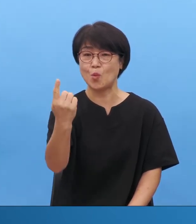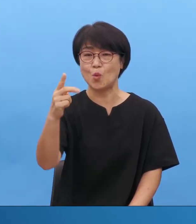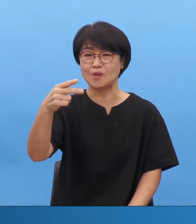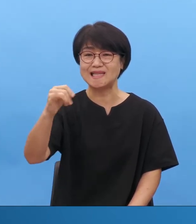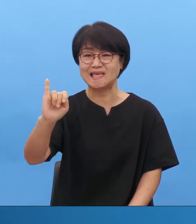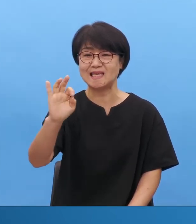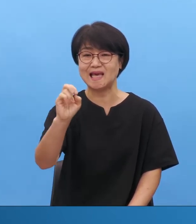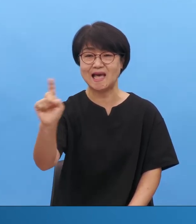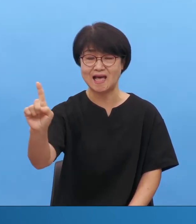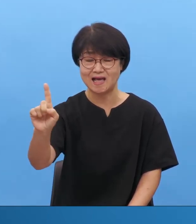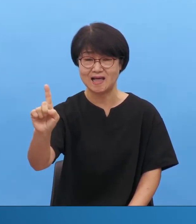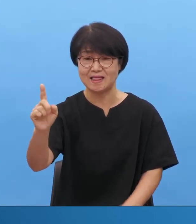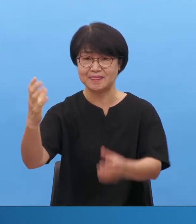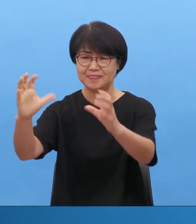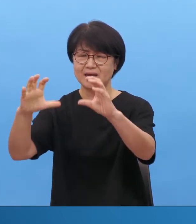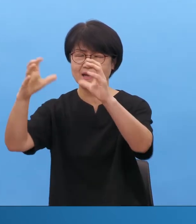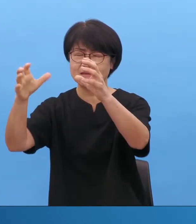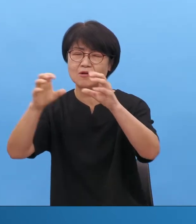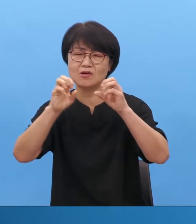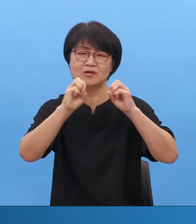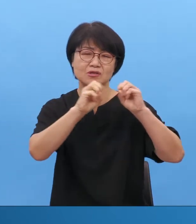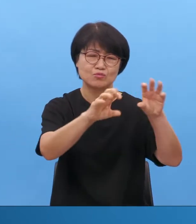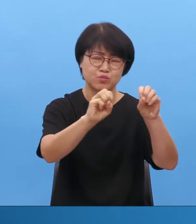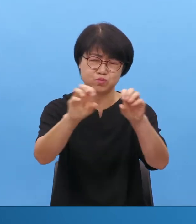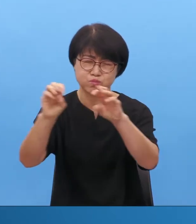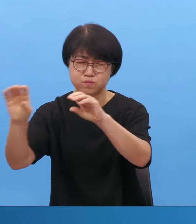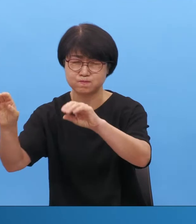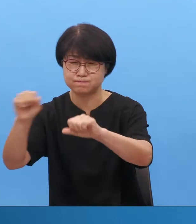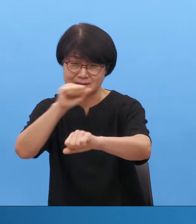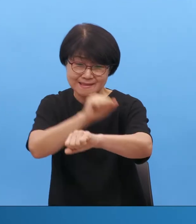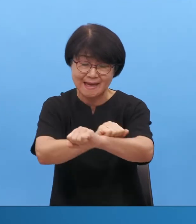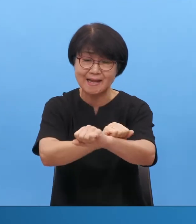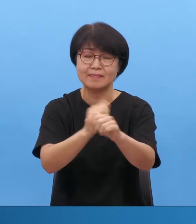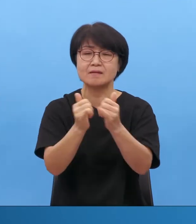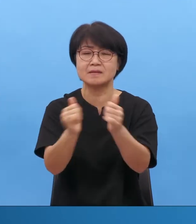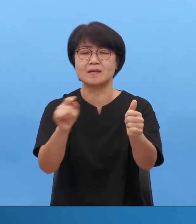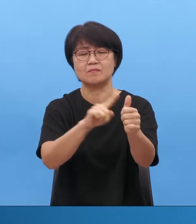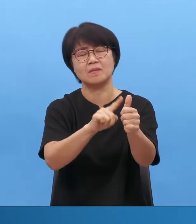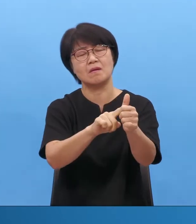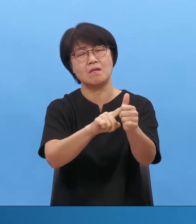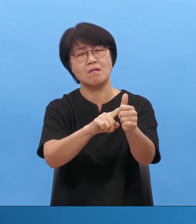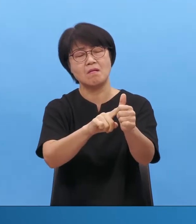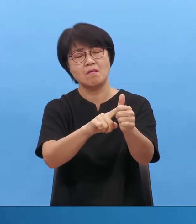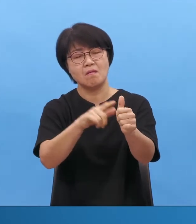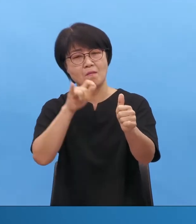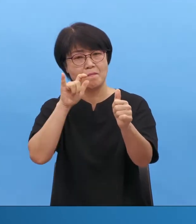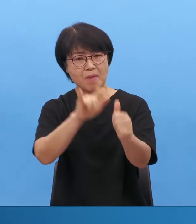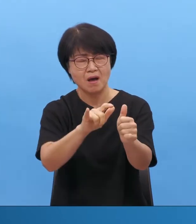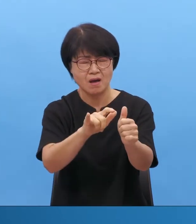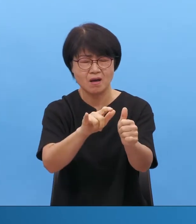the evangelism movement greatly in Cambodia, but he also caught COVID and died in 1 week. 그런데